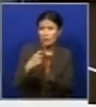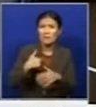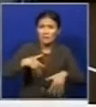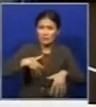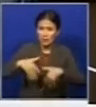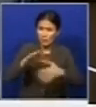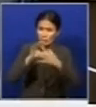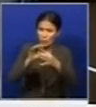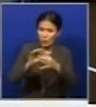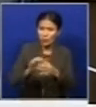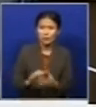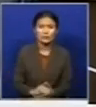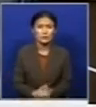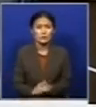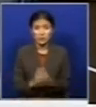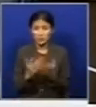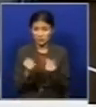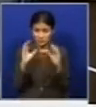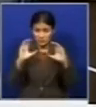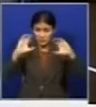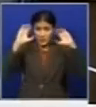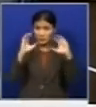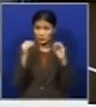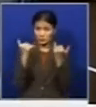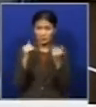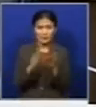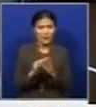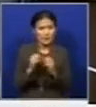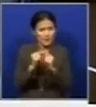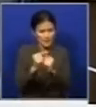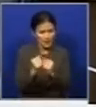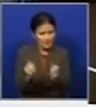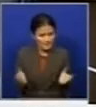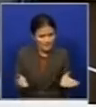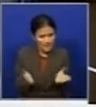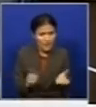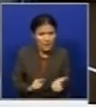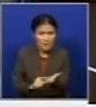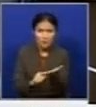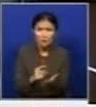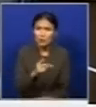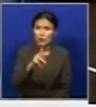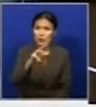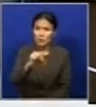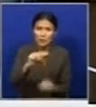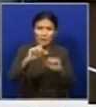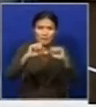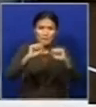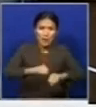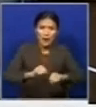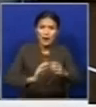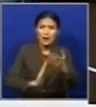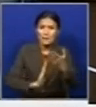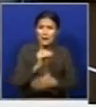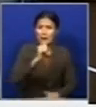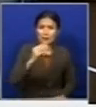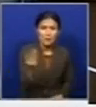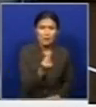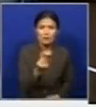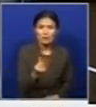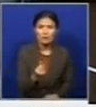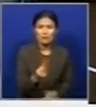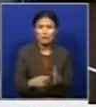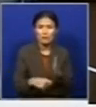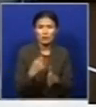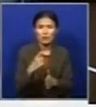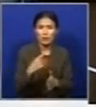ามผลักดันให้คณะรัฐมนตรีให้ความเห็นชอบโดยเร็วเพื่อที่จะยื่นส